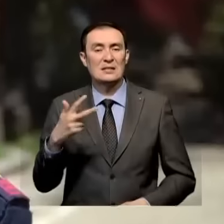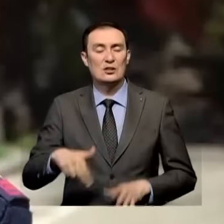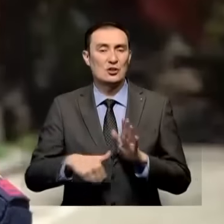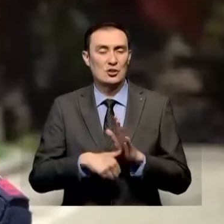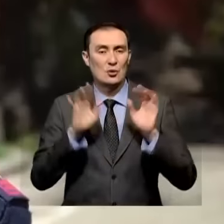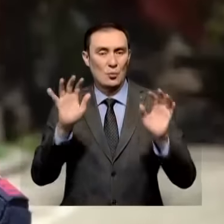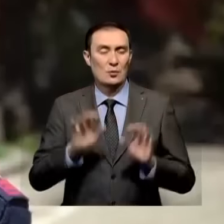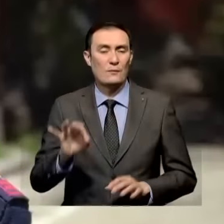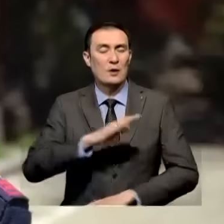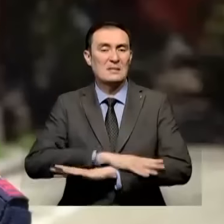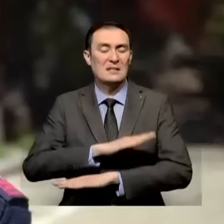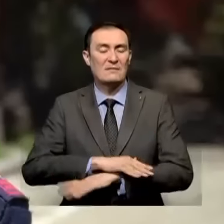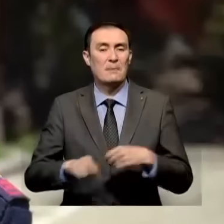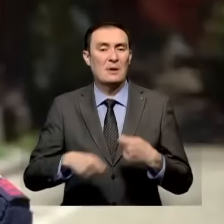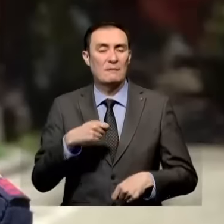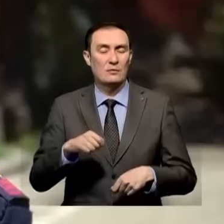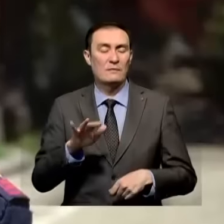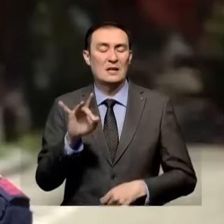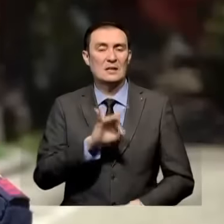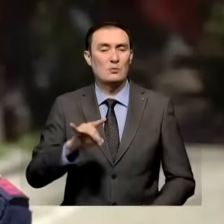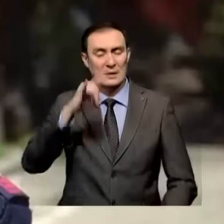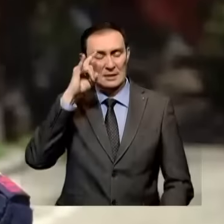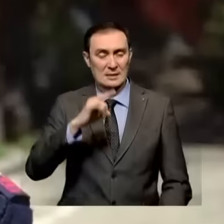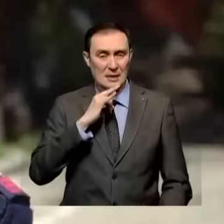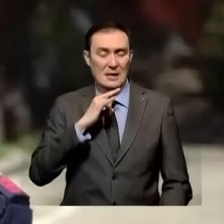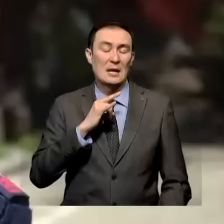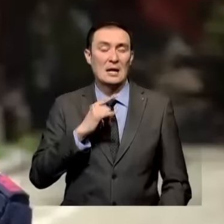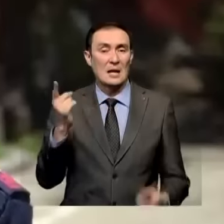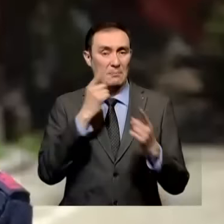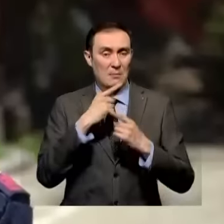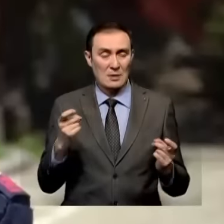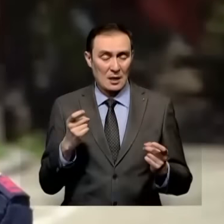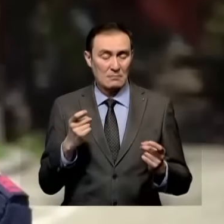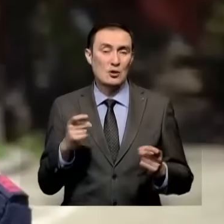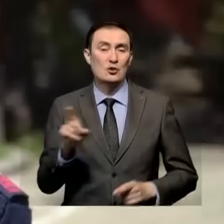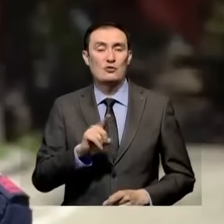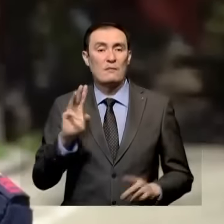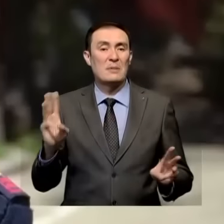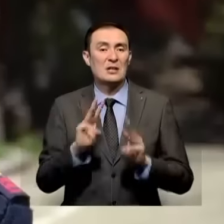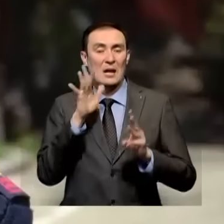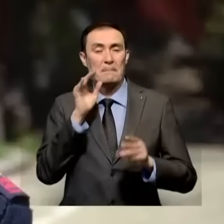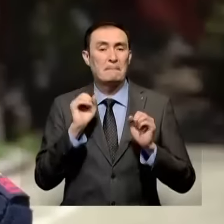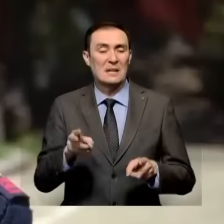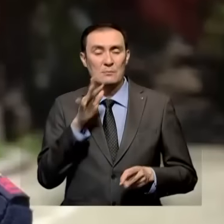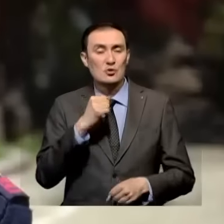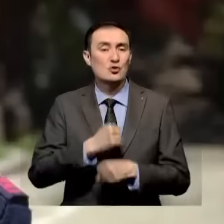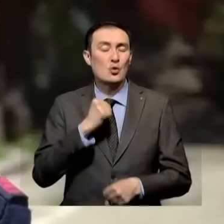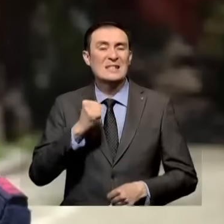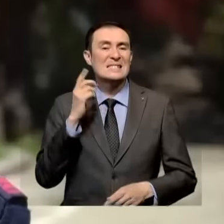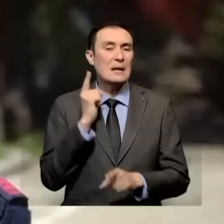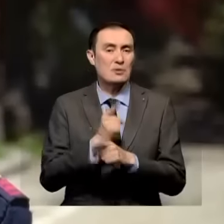336 Кодекса об административных правонарушениях Республики Казахстан. Напоминаем, что в пожароопасный период строго